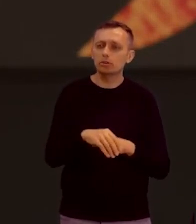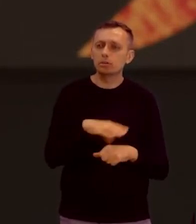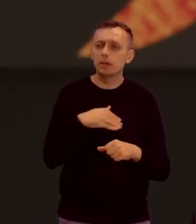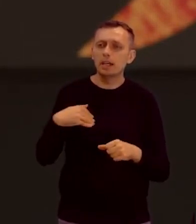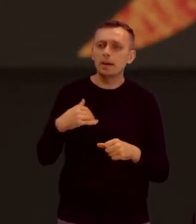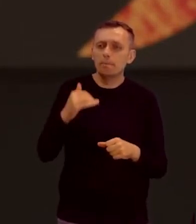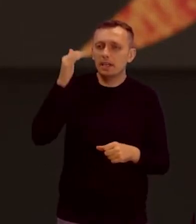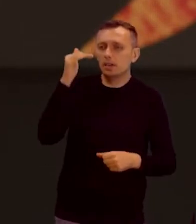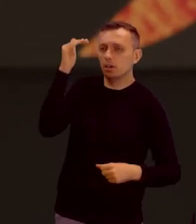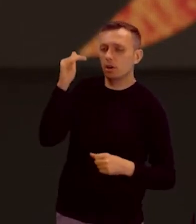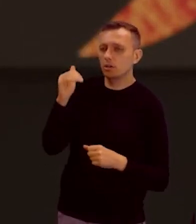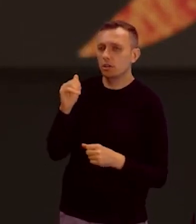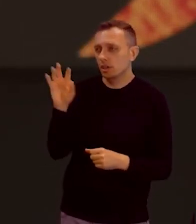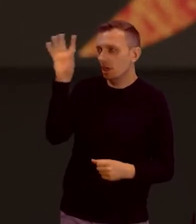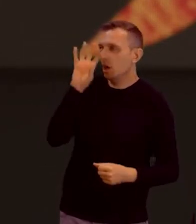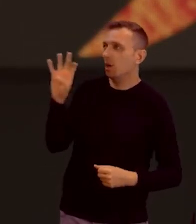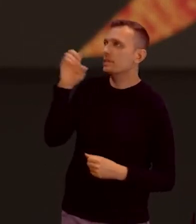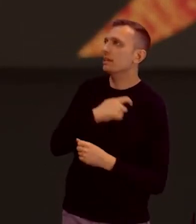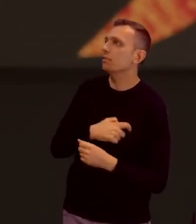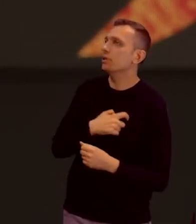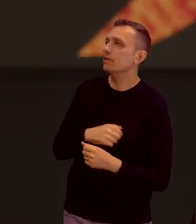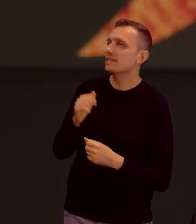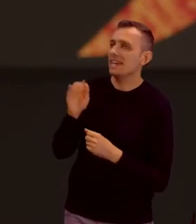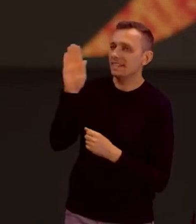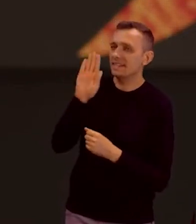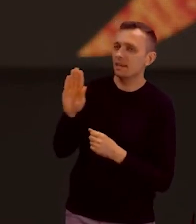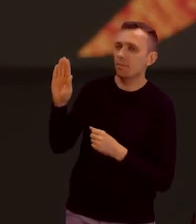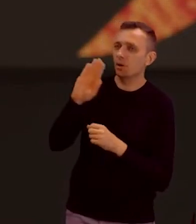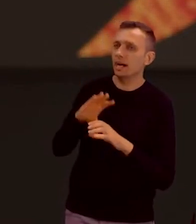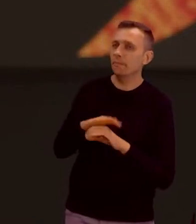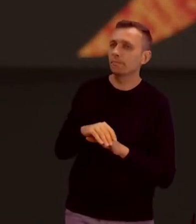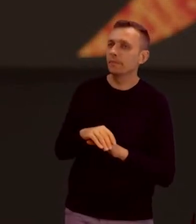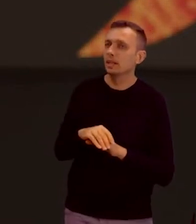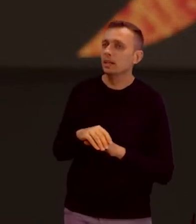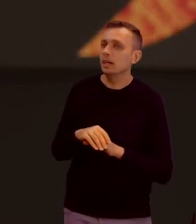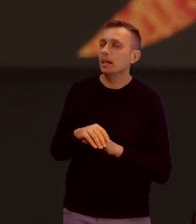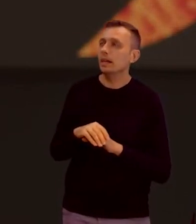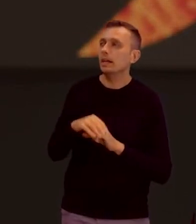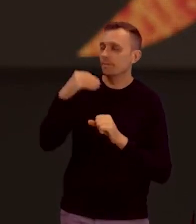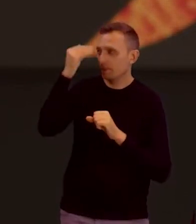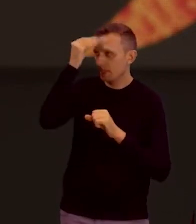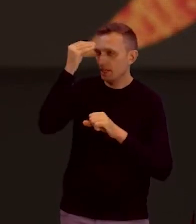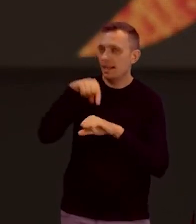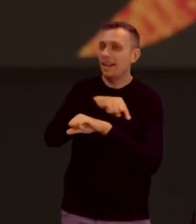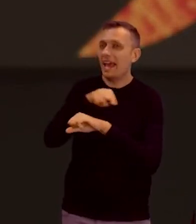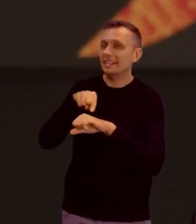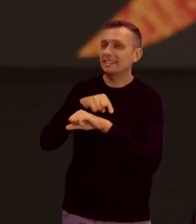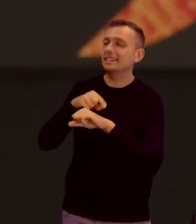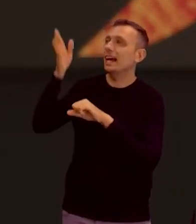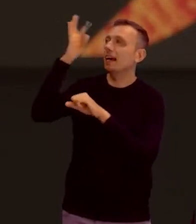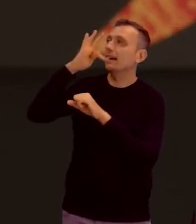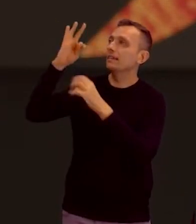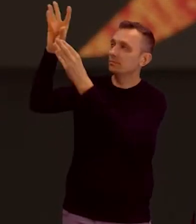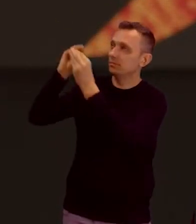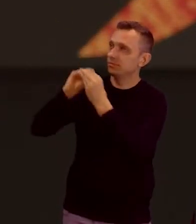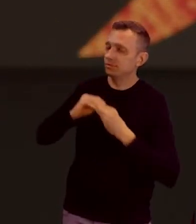i patrząc na dzieci, wyciągali te lekcje, które Bóg chce, byśmy wyciągnęli. A w